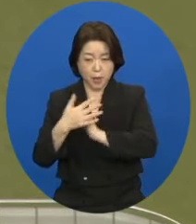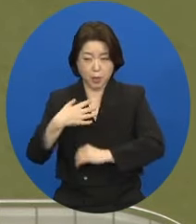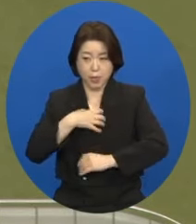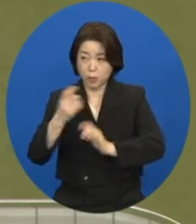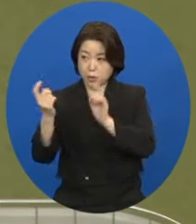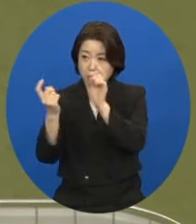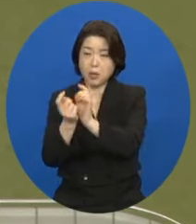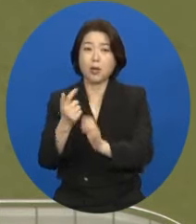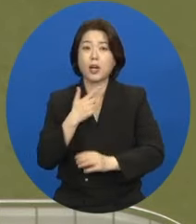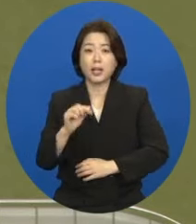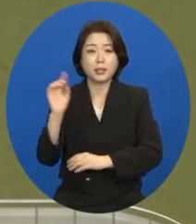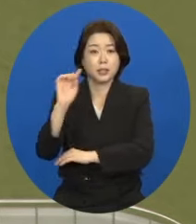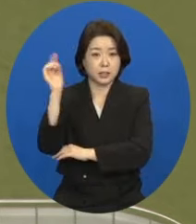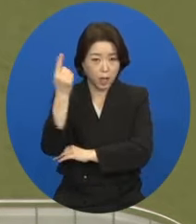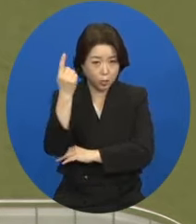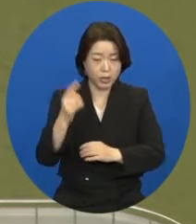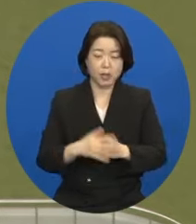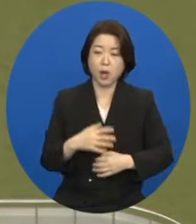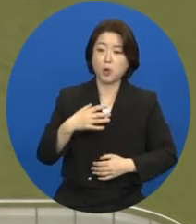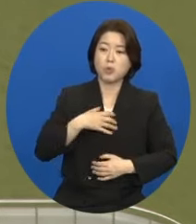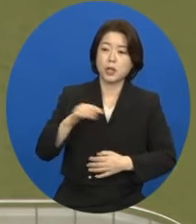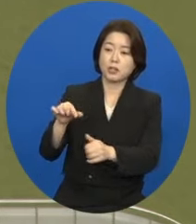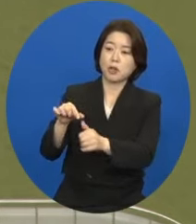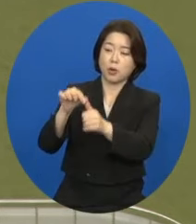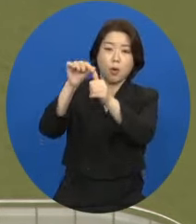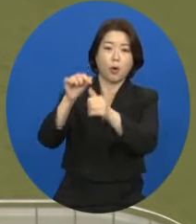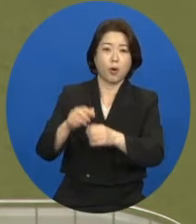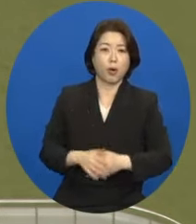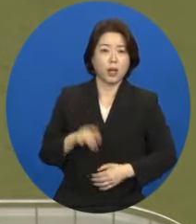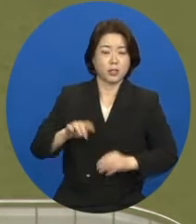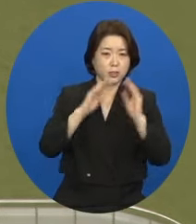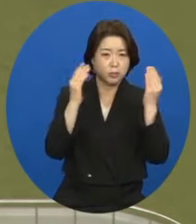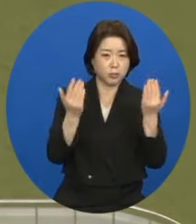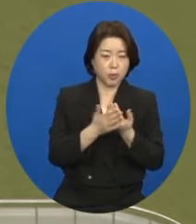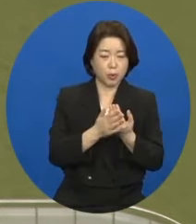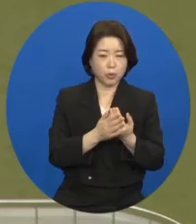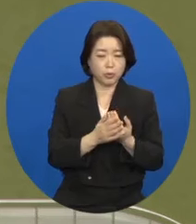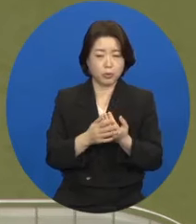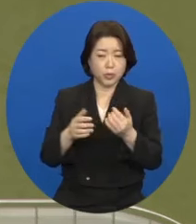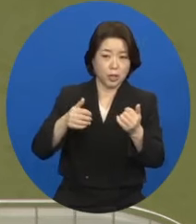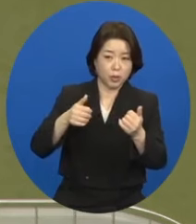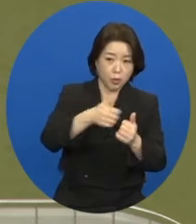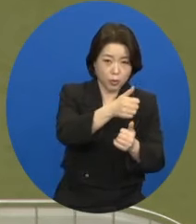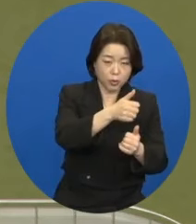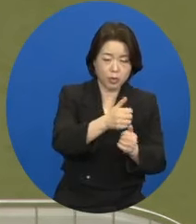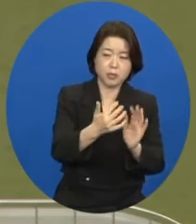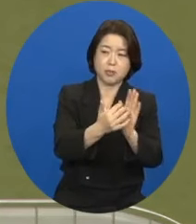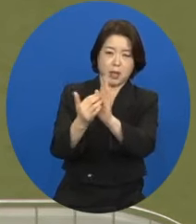있었던 다윗을 위기에서 건져내고 그 모든 공격에서 막아내게 됩니다.